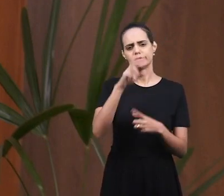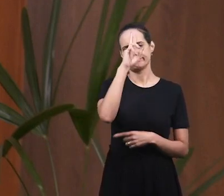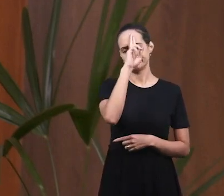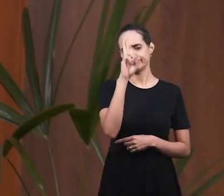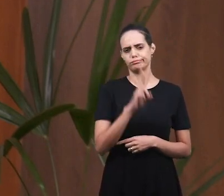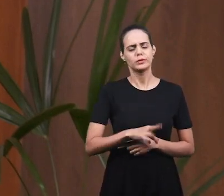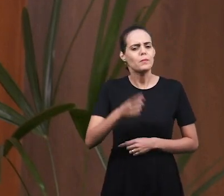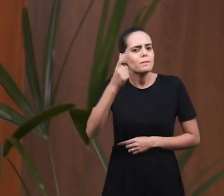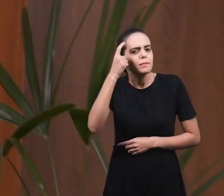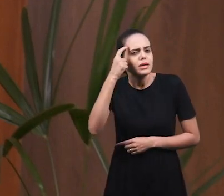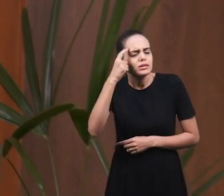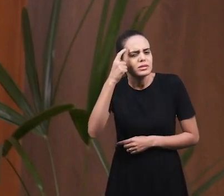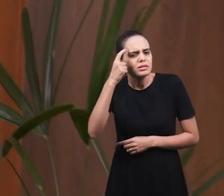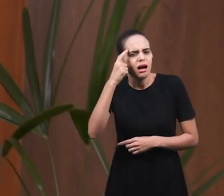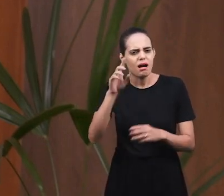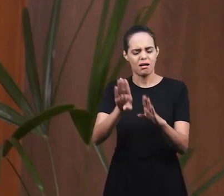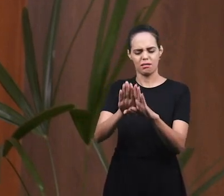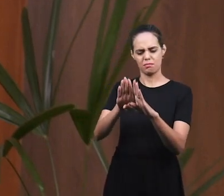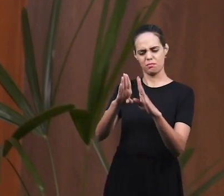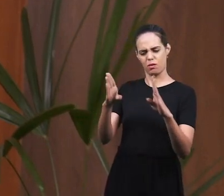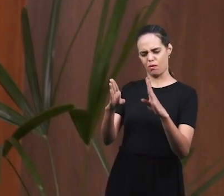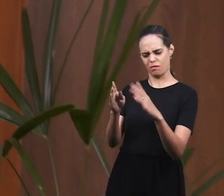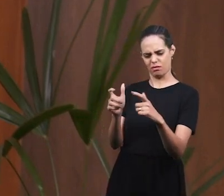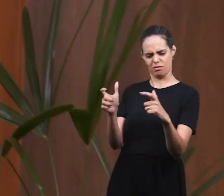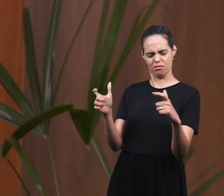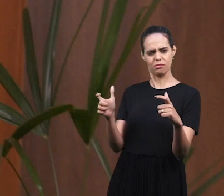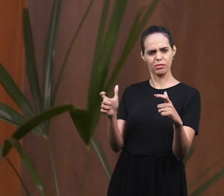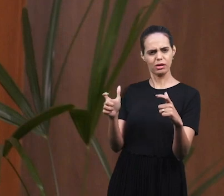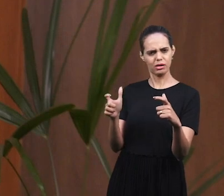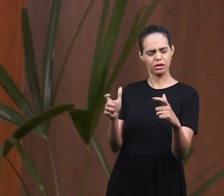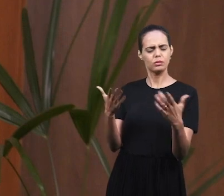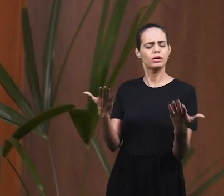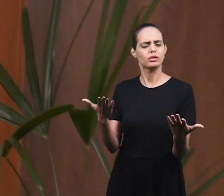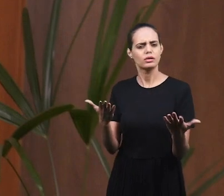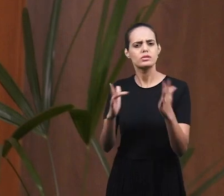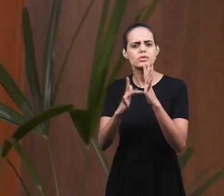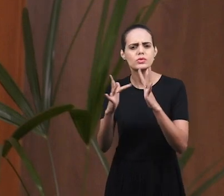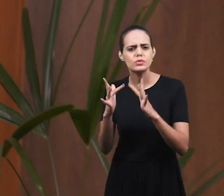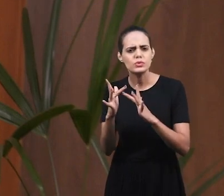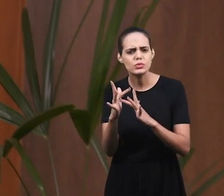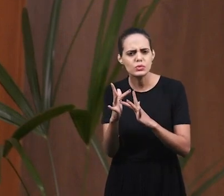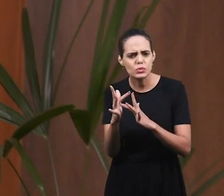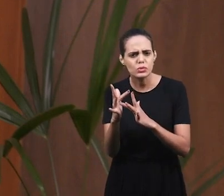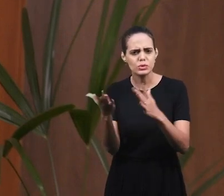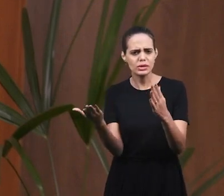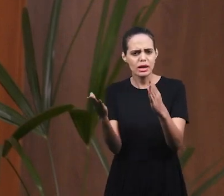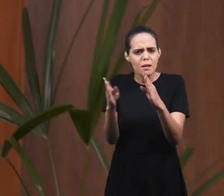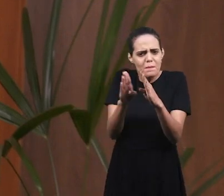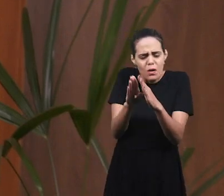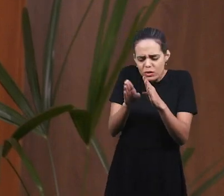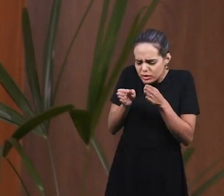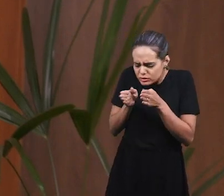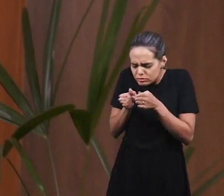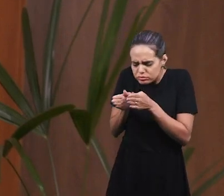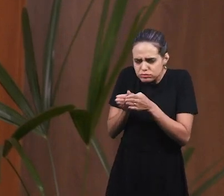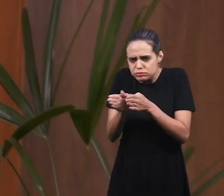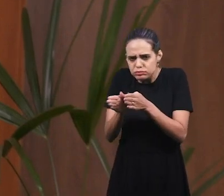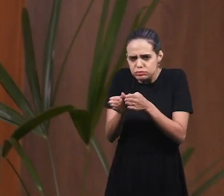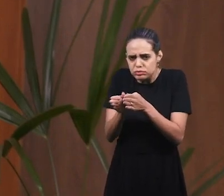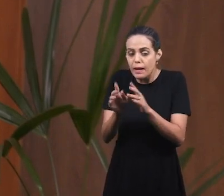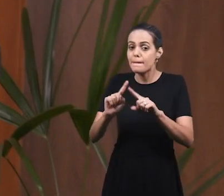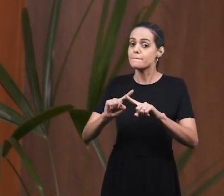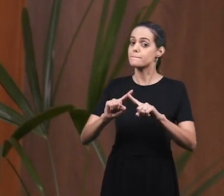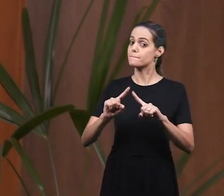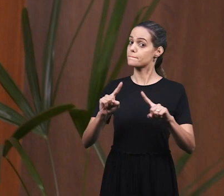raison, une porte large, mais regardez, Jésus n'est pas la porte